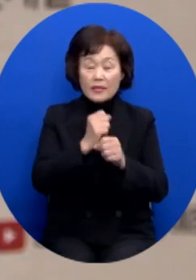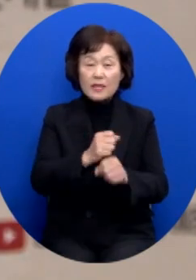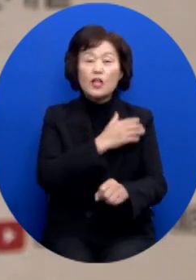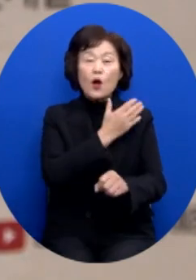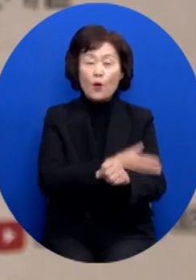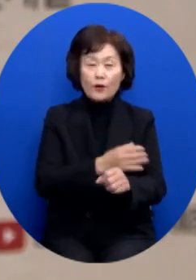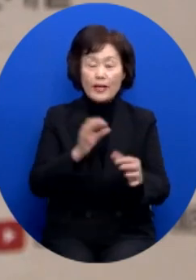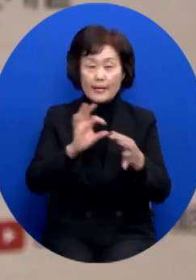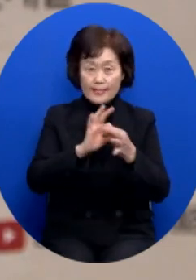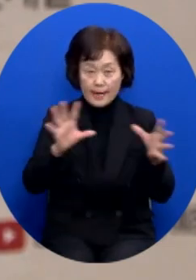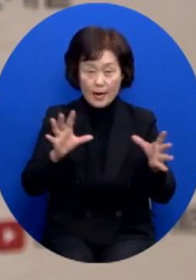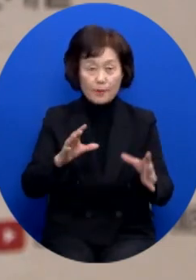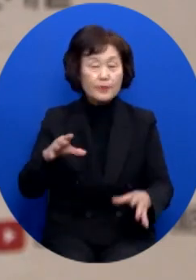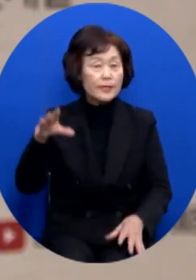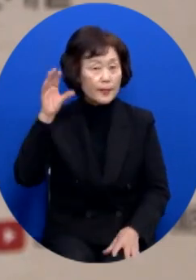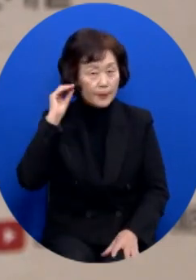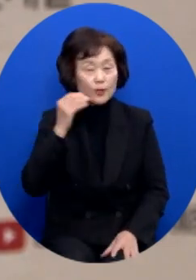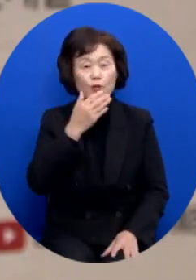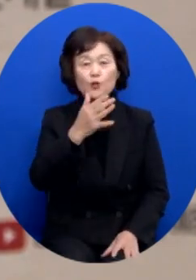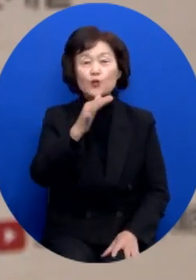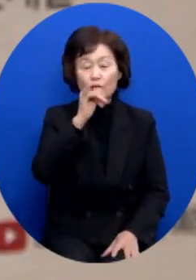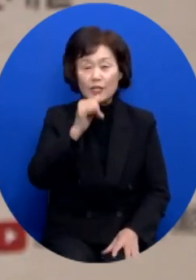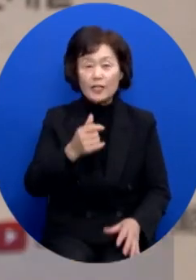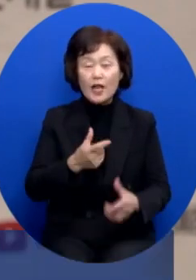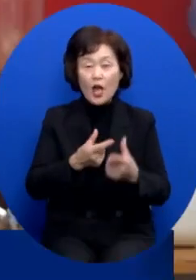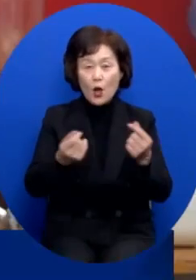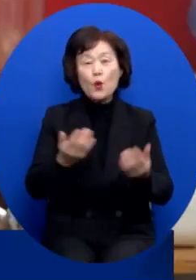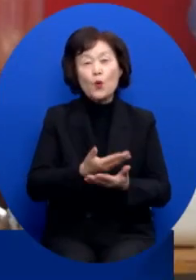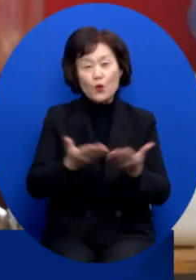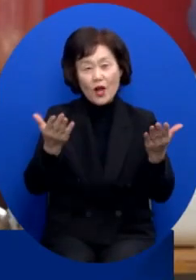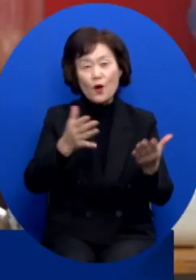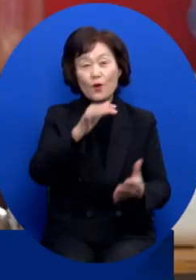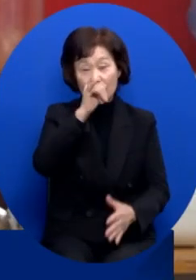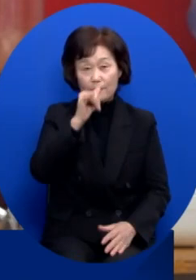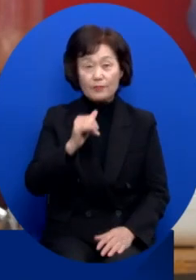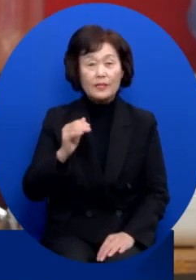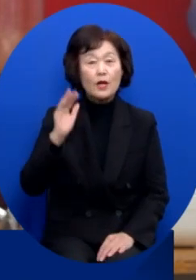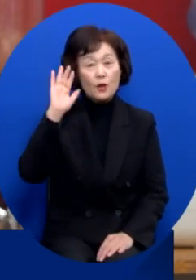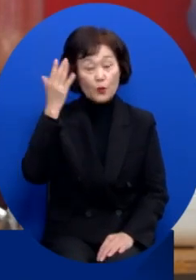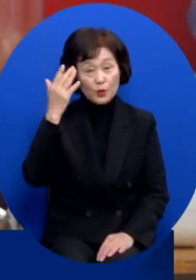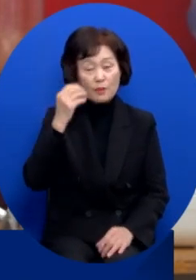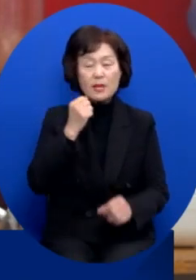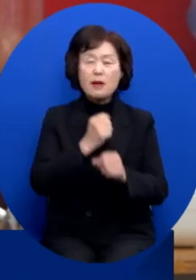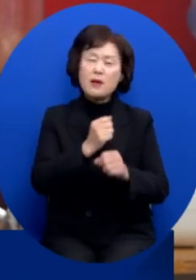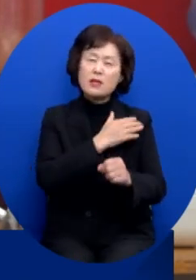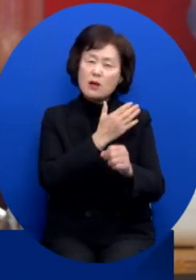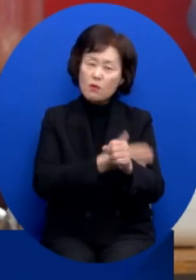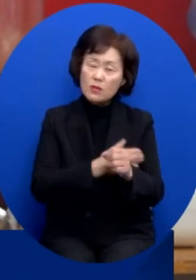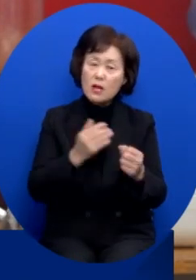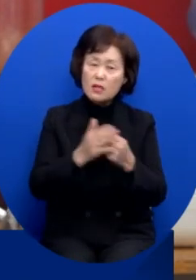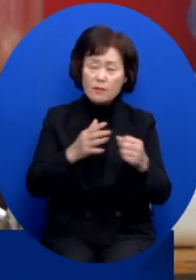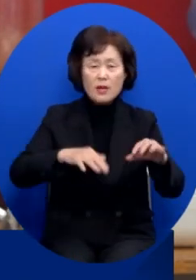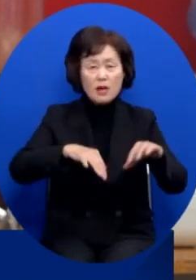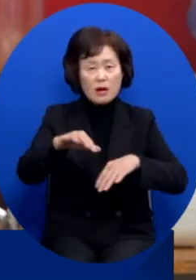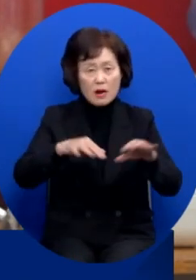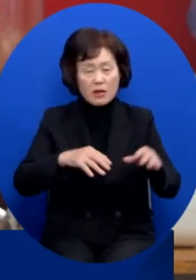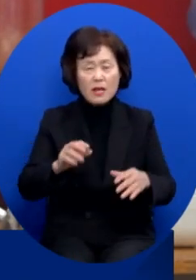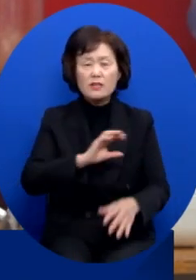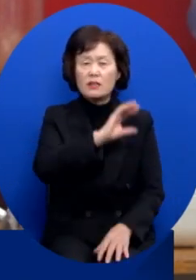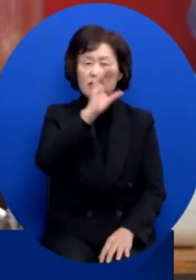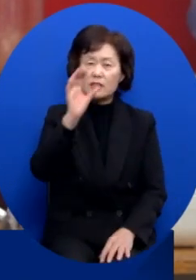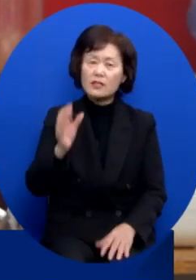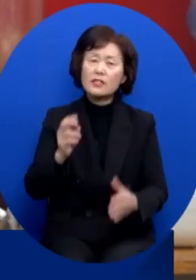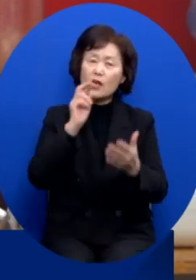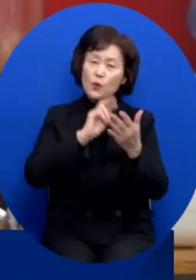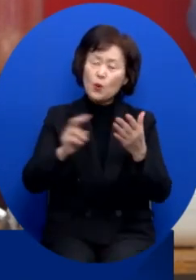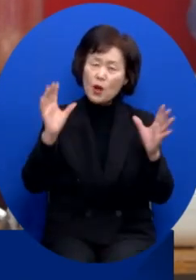제작해 공유하고 있습니다. 요즘은 또 저작권 때문에 많이 거리에서 캐럴이 많이 사라진